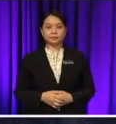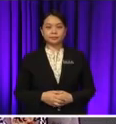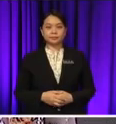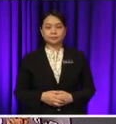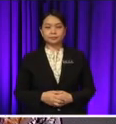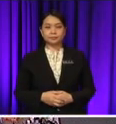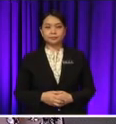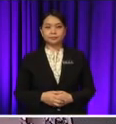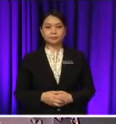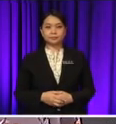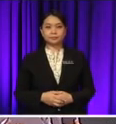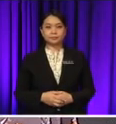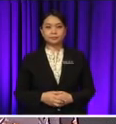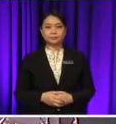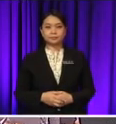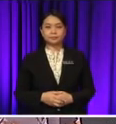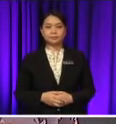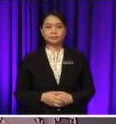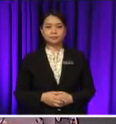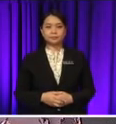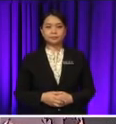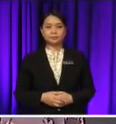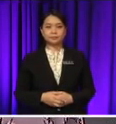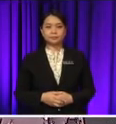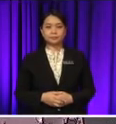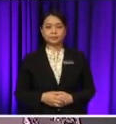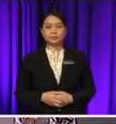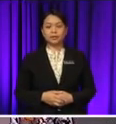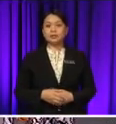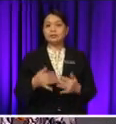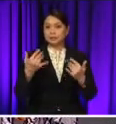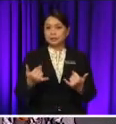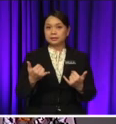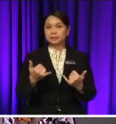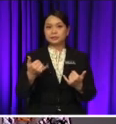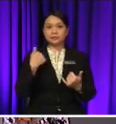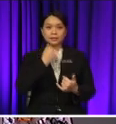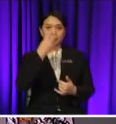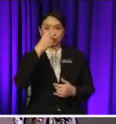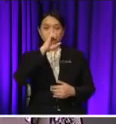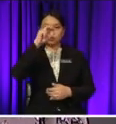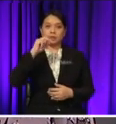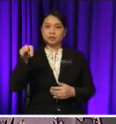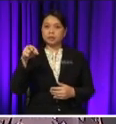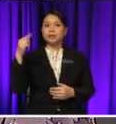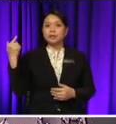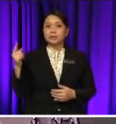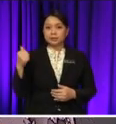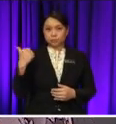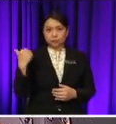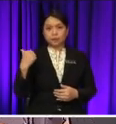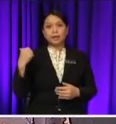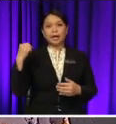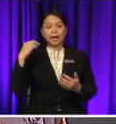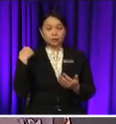contoh bukan siang 25 markah baik oke sedikit penerangan tentang kertas